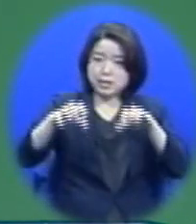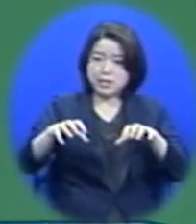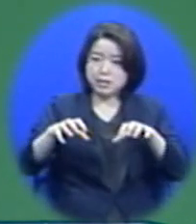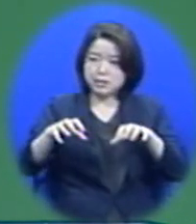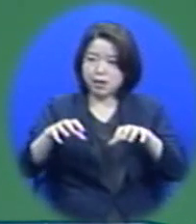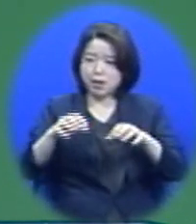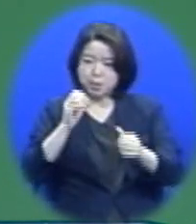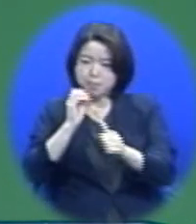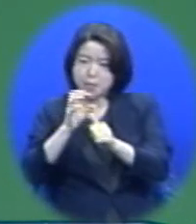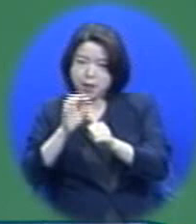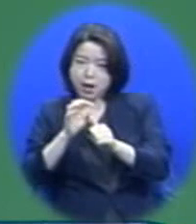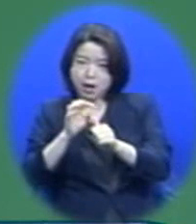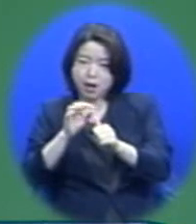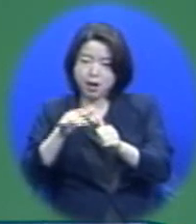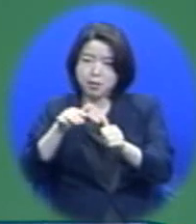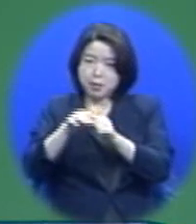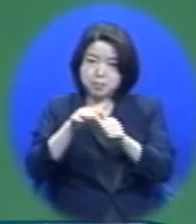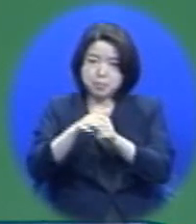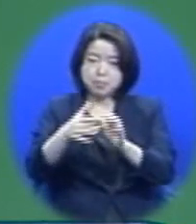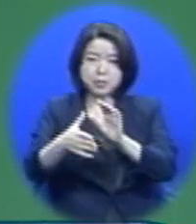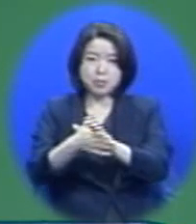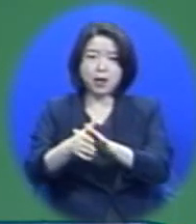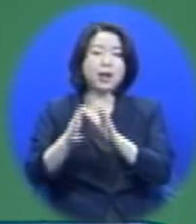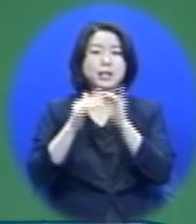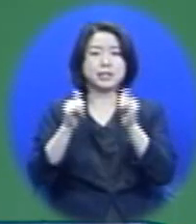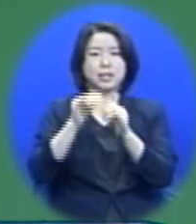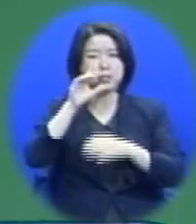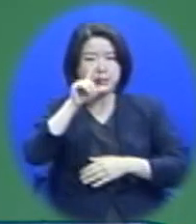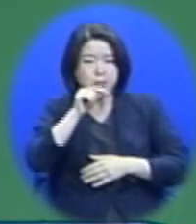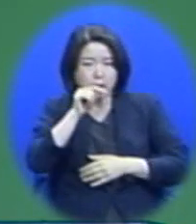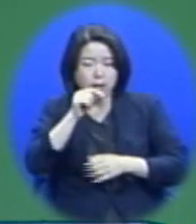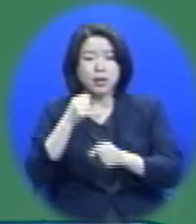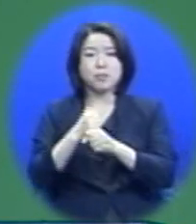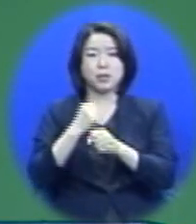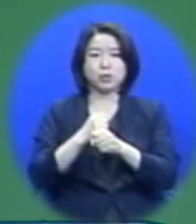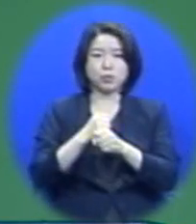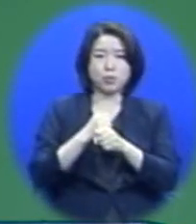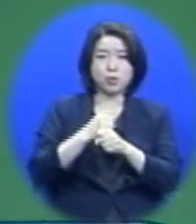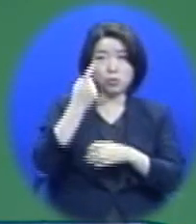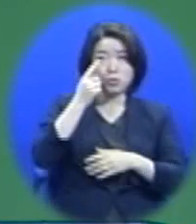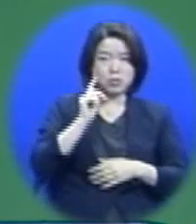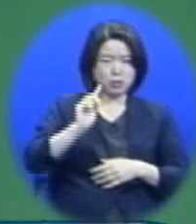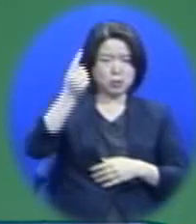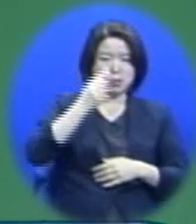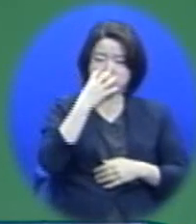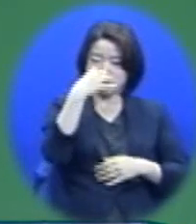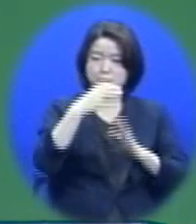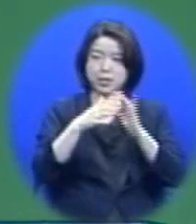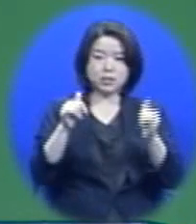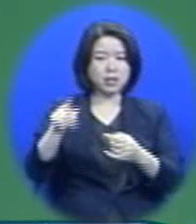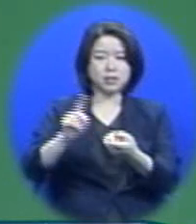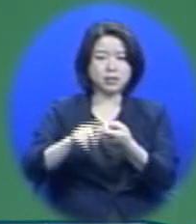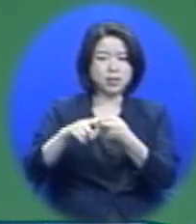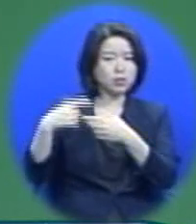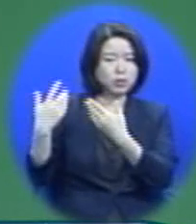헐뜯는 사람은 침묵하게 만들고 눈이 높고 마음이 오만한 자는 그대로 두지 않으려